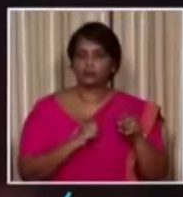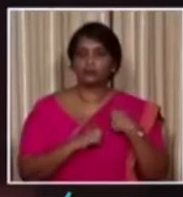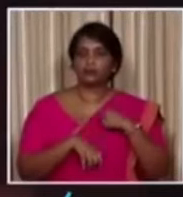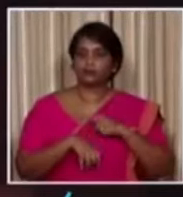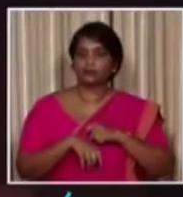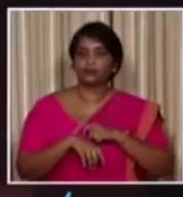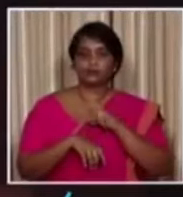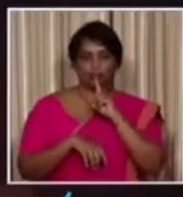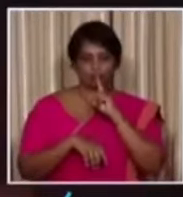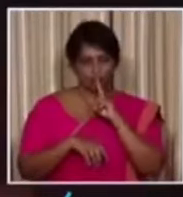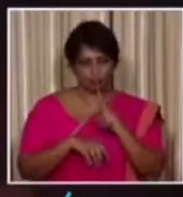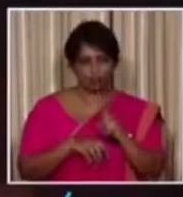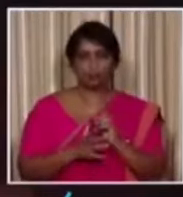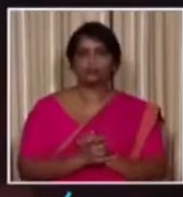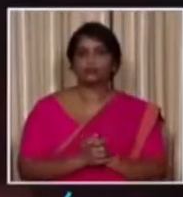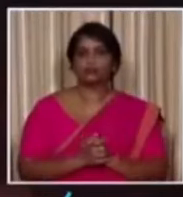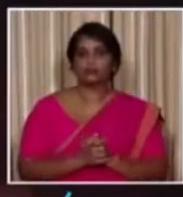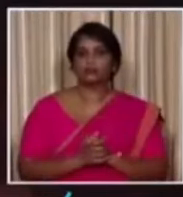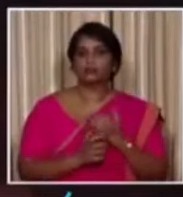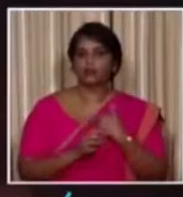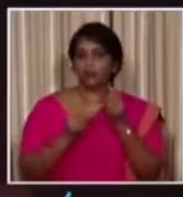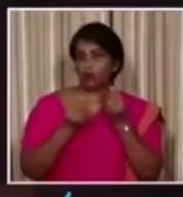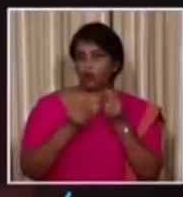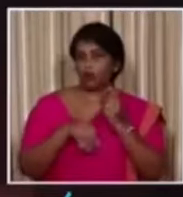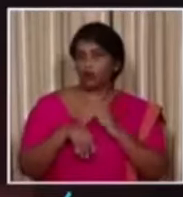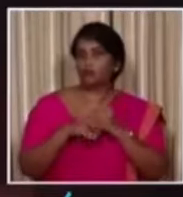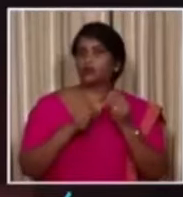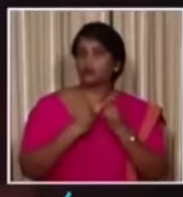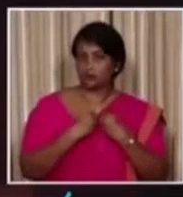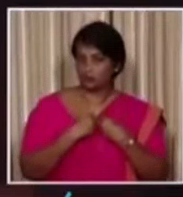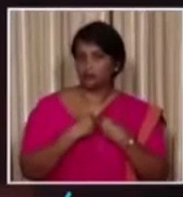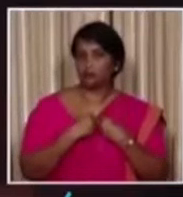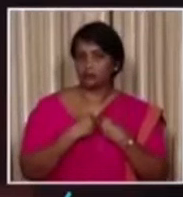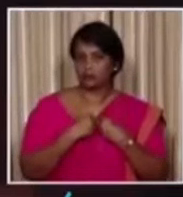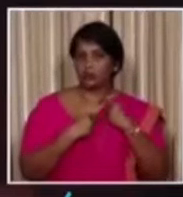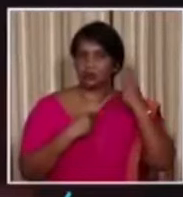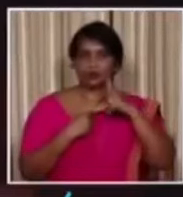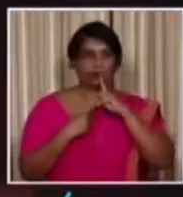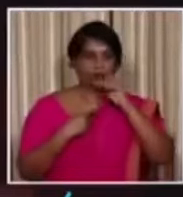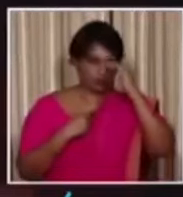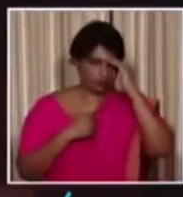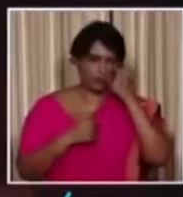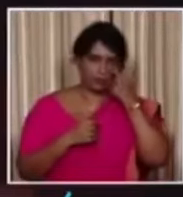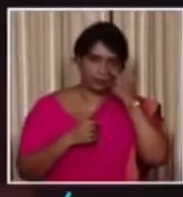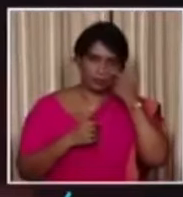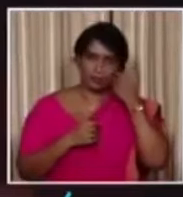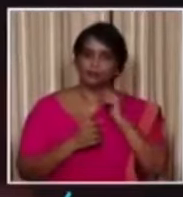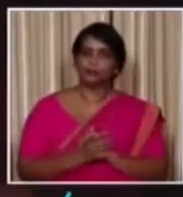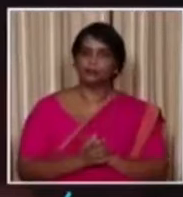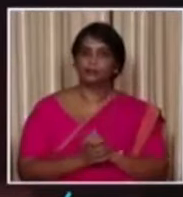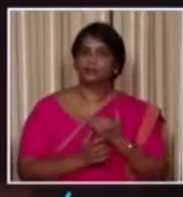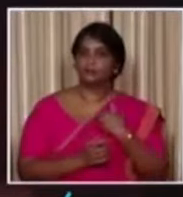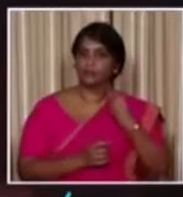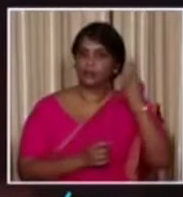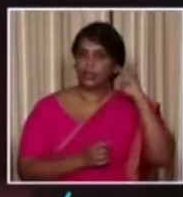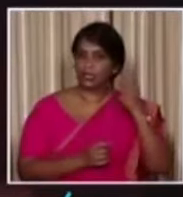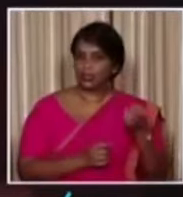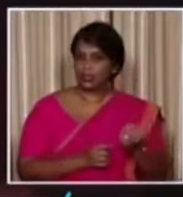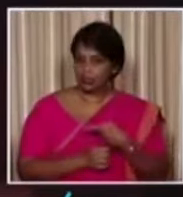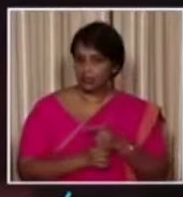මේ අවස්ථාවේදී ප්‍රකාශ කරමින් මට තව පුංචි අවස්ථාවක් ඕන නියෝජ්‍ය කතානායකතුමනි. මම ඊයේ